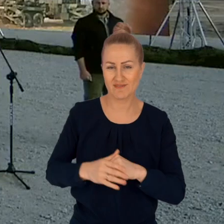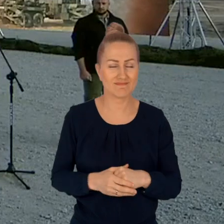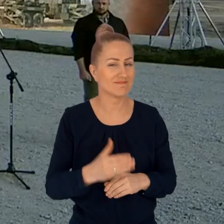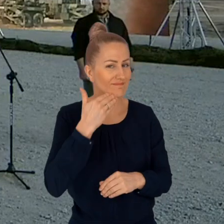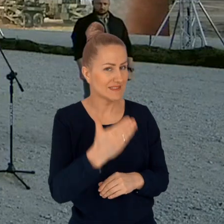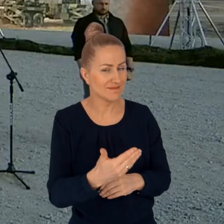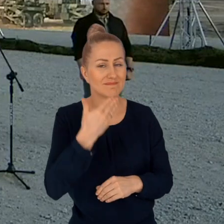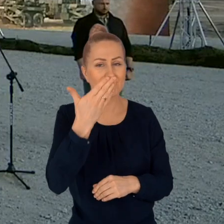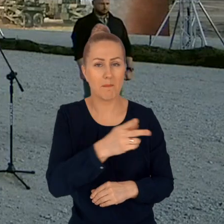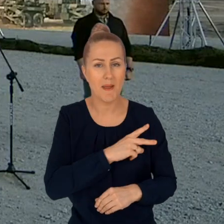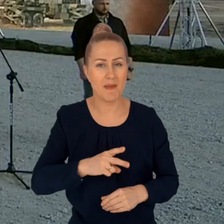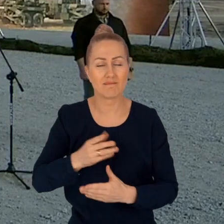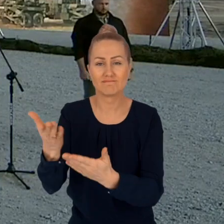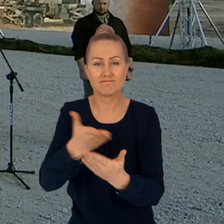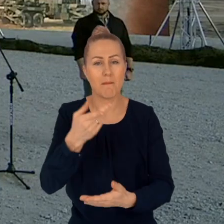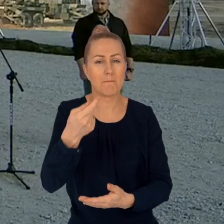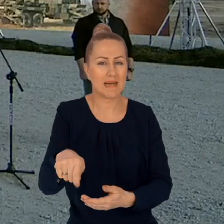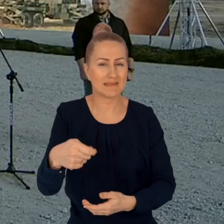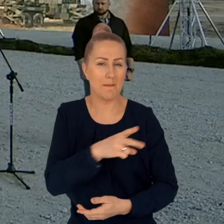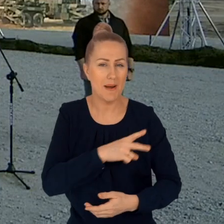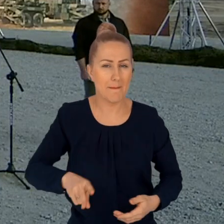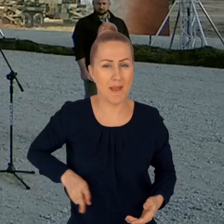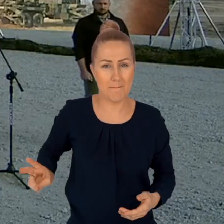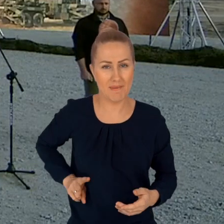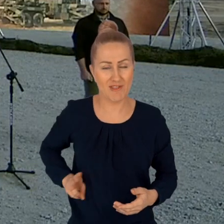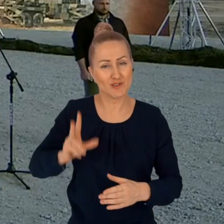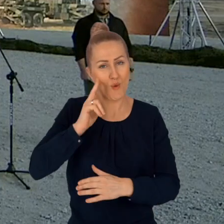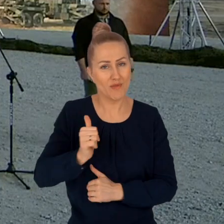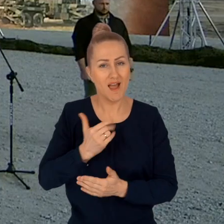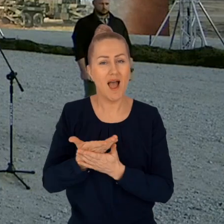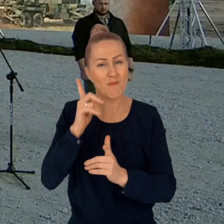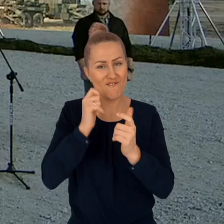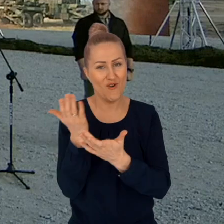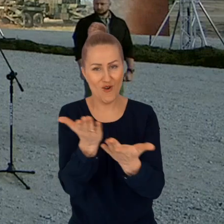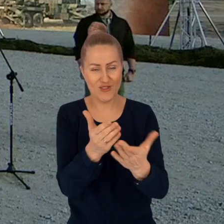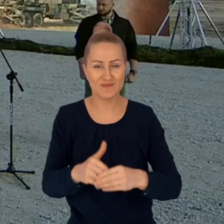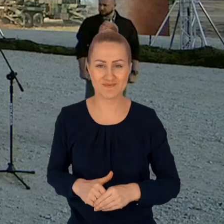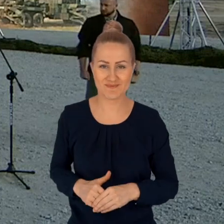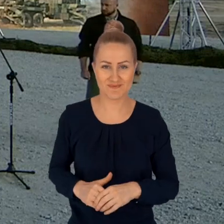premierze. Zapraszam pana prezydenta, pana premiera, pana ministra oraz żołnierzy do pamiątkowej fotografii.